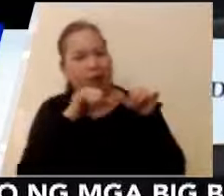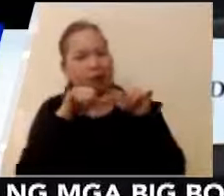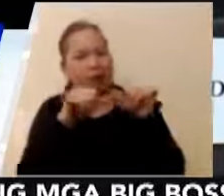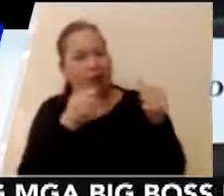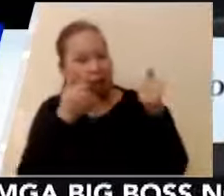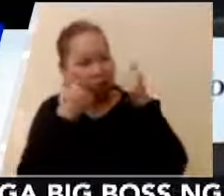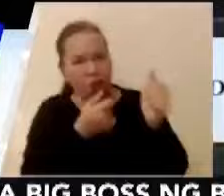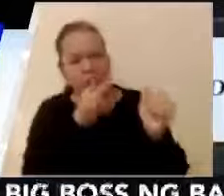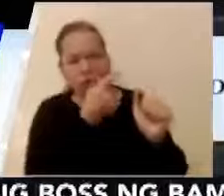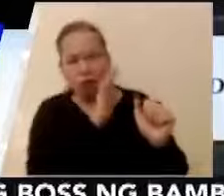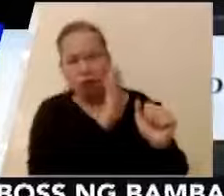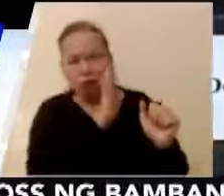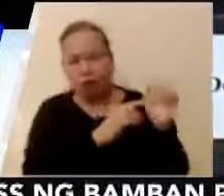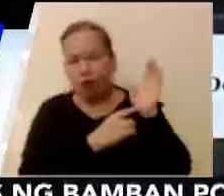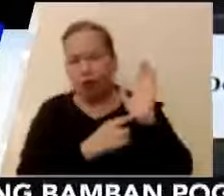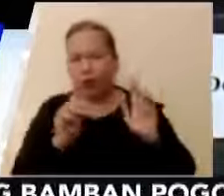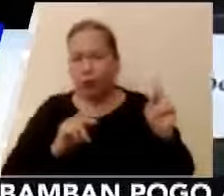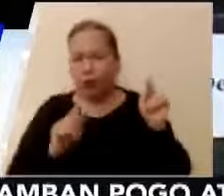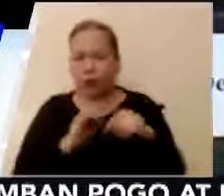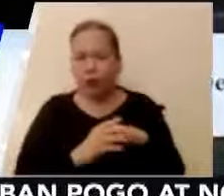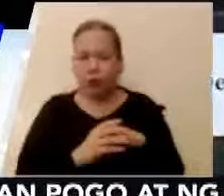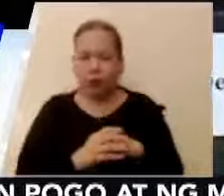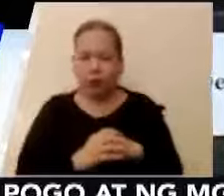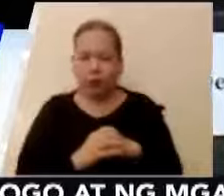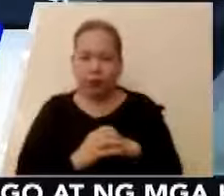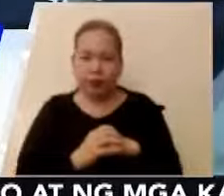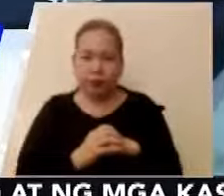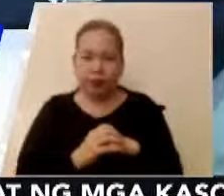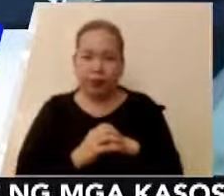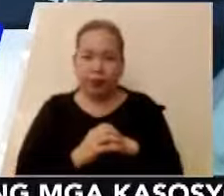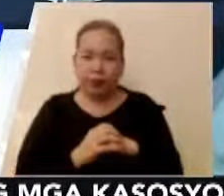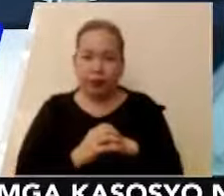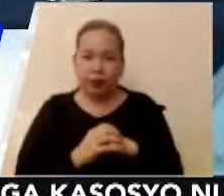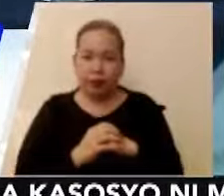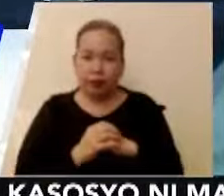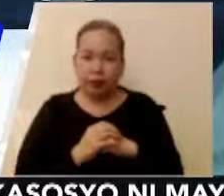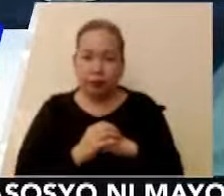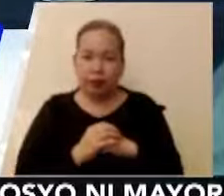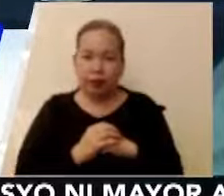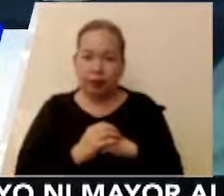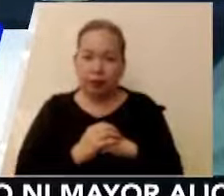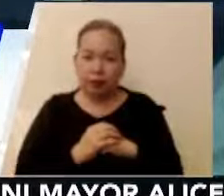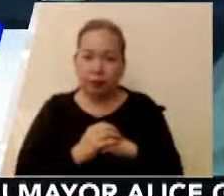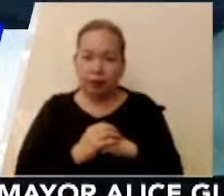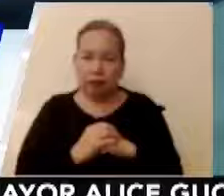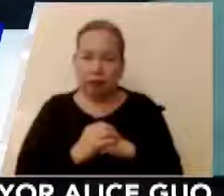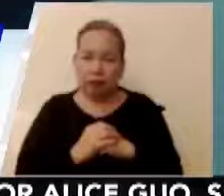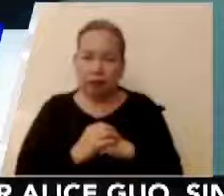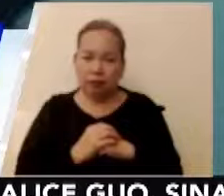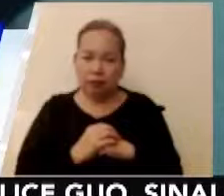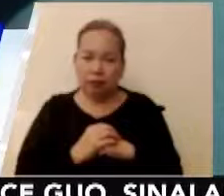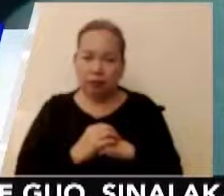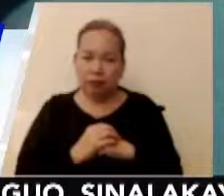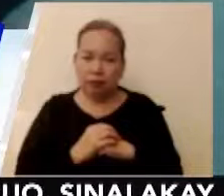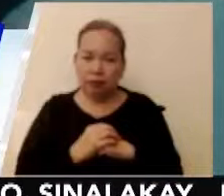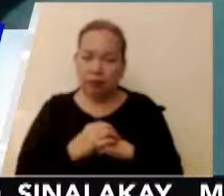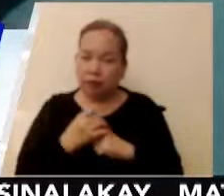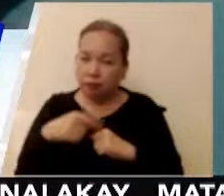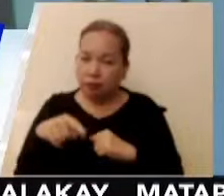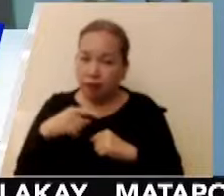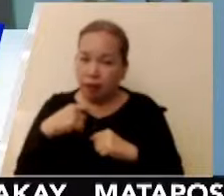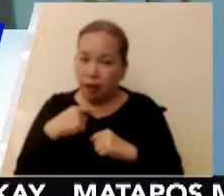sa pagitan ng aktor PH at ni Ate V tungkol sa kanilang nominasyon sa Star for All